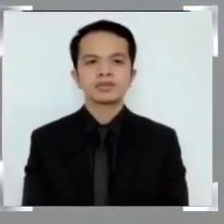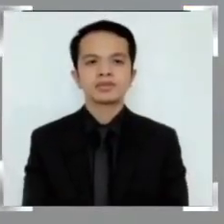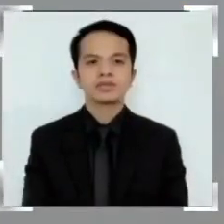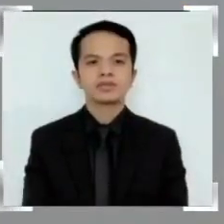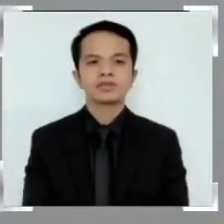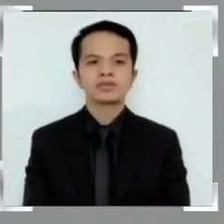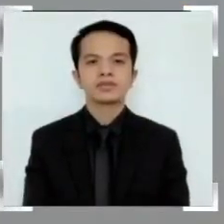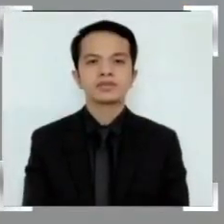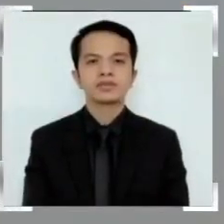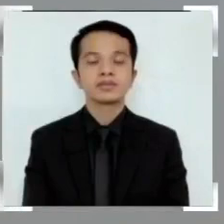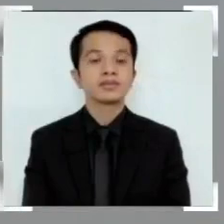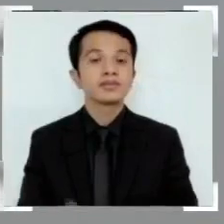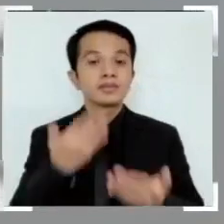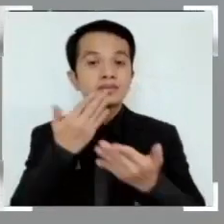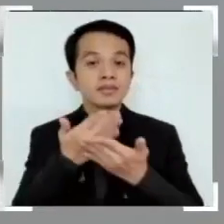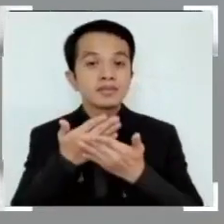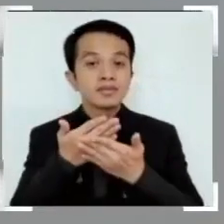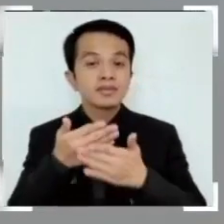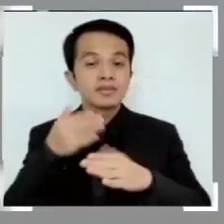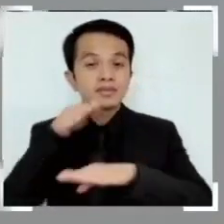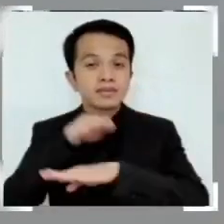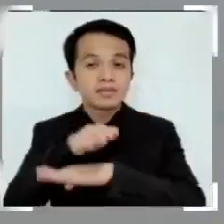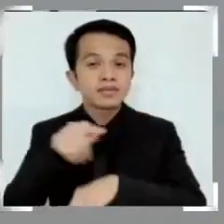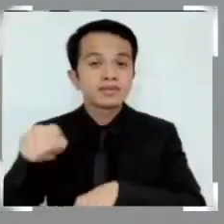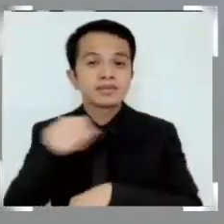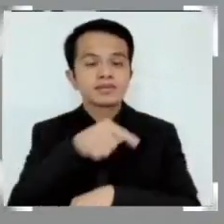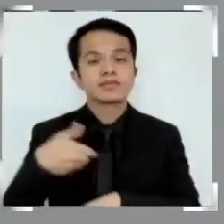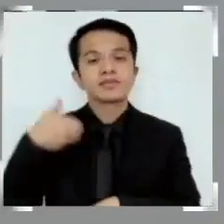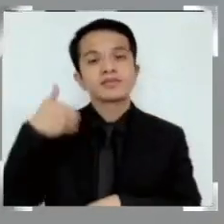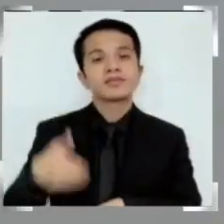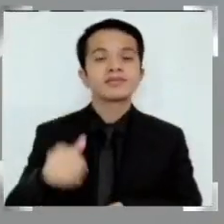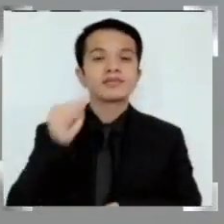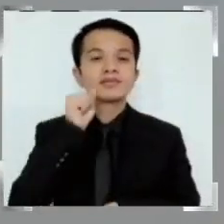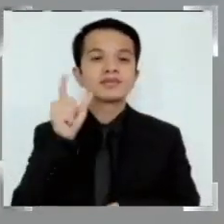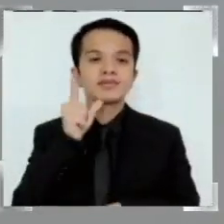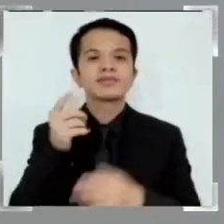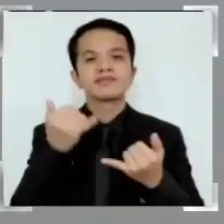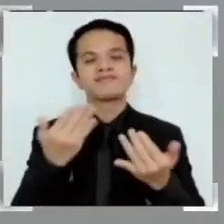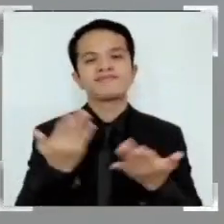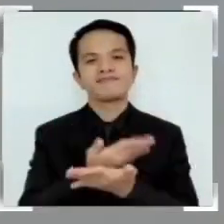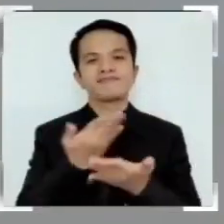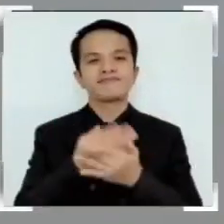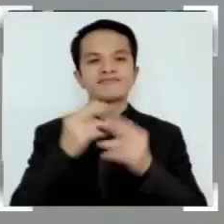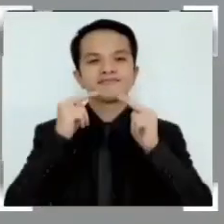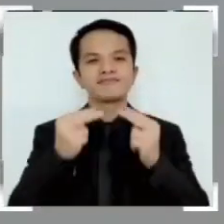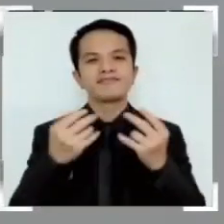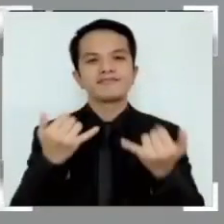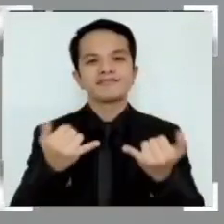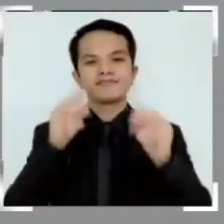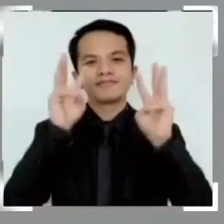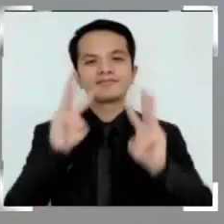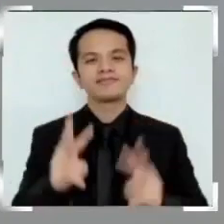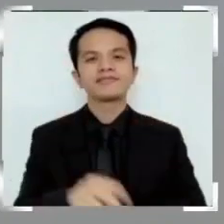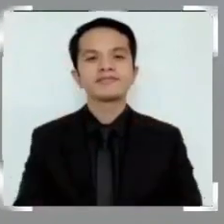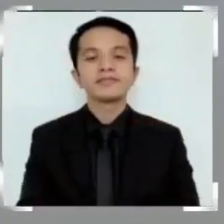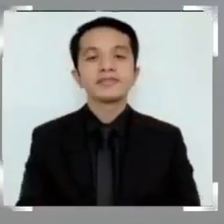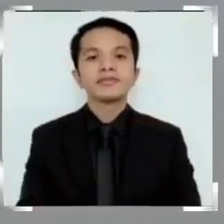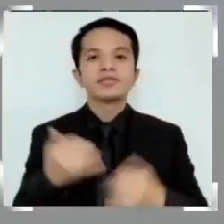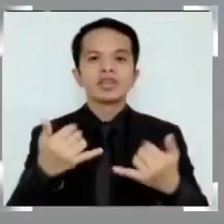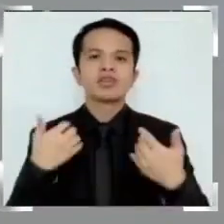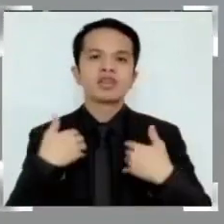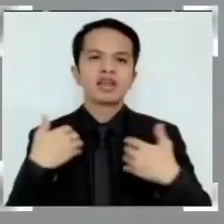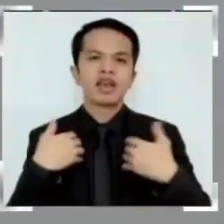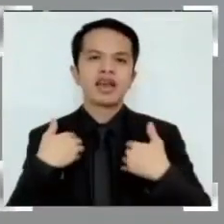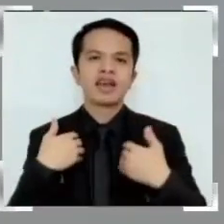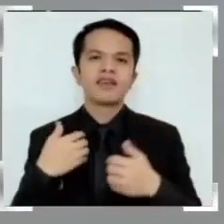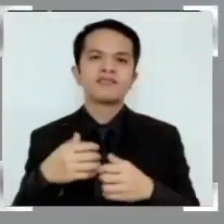Magandang gabi mga kapuso, ako po si Amor La Rosa at narito na ang latest sa lagay ng ating panahon. May bagong sama ng panahon na nabuo